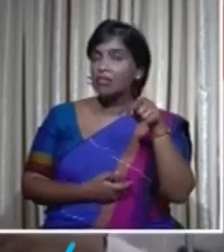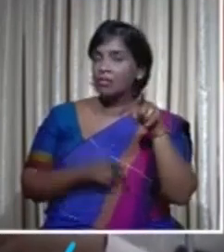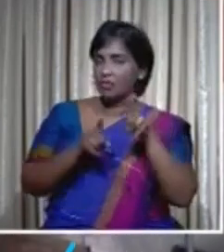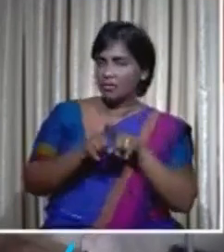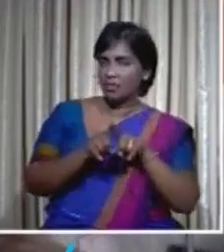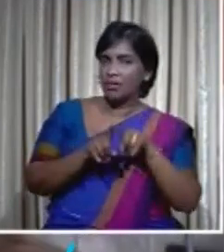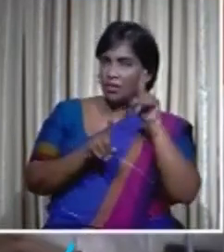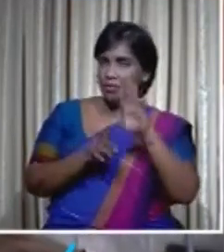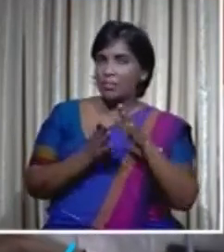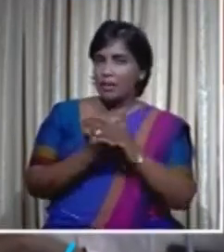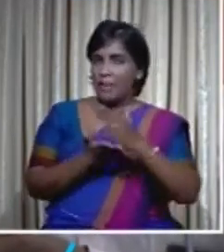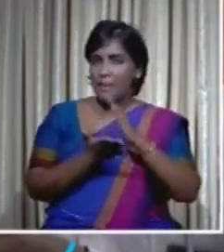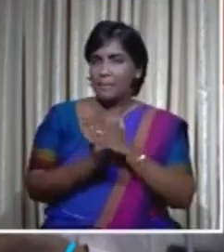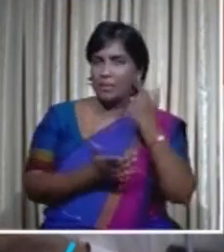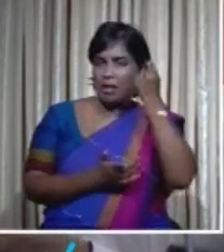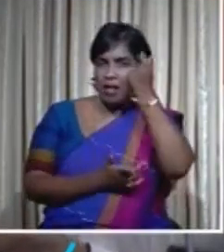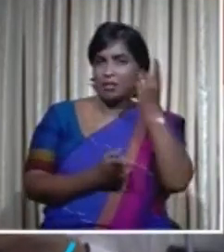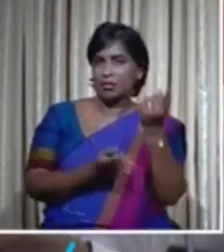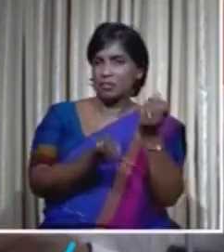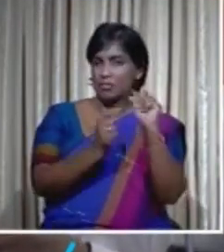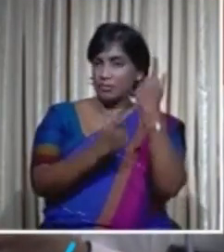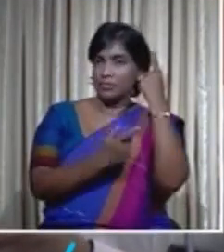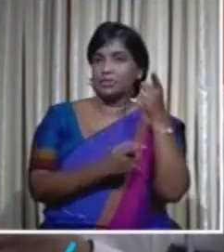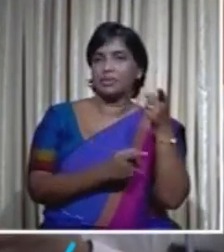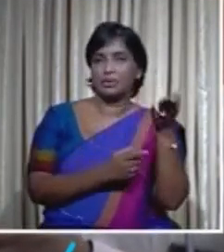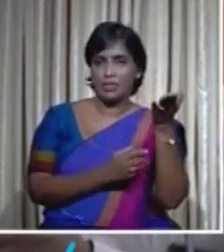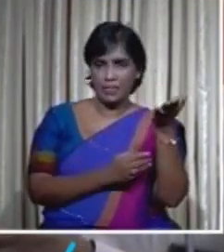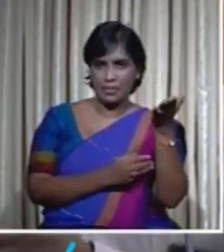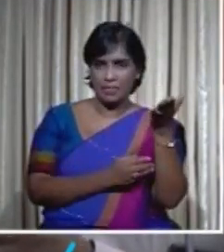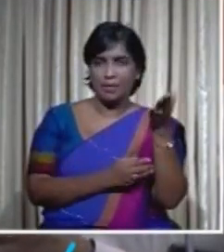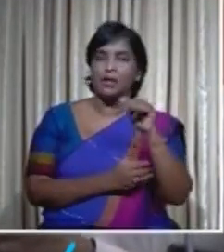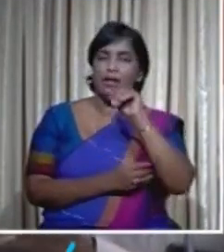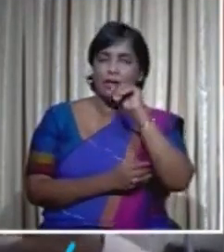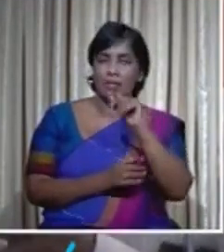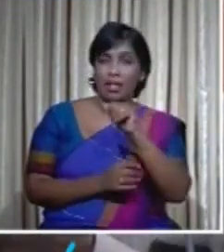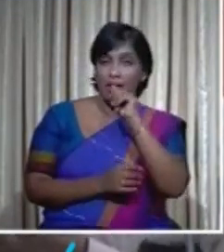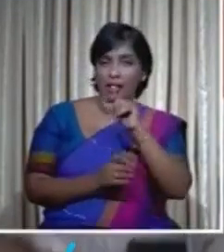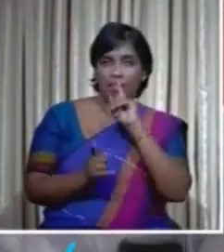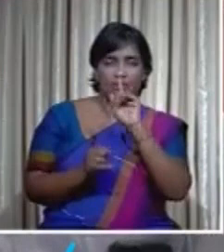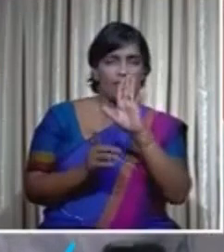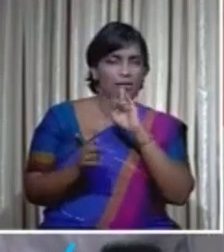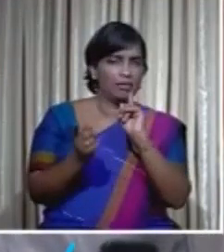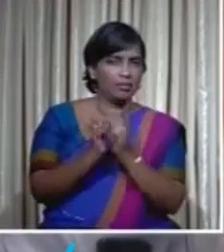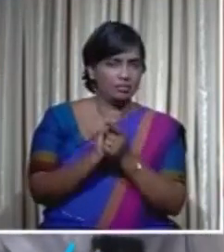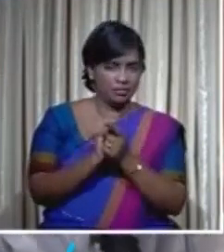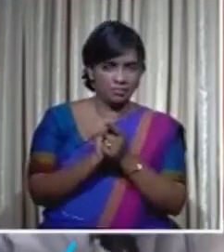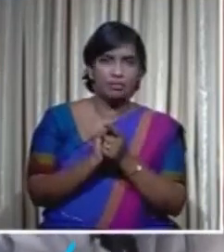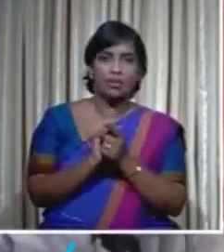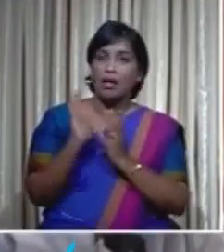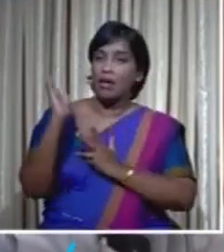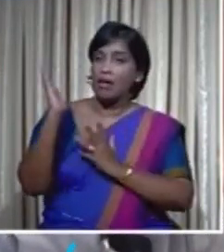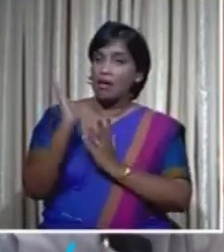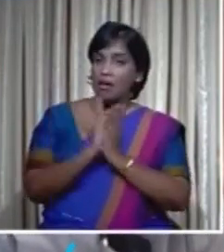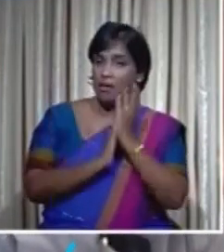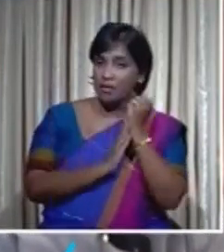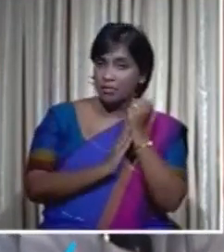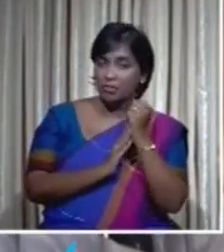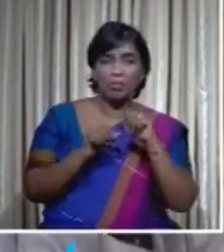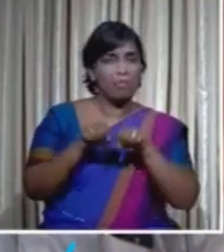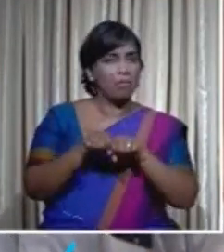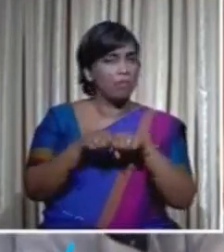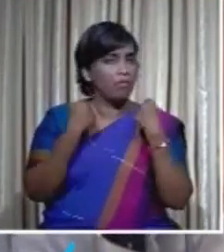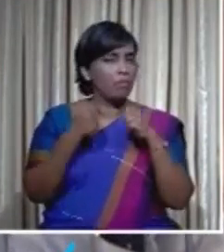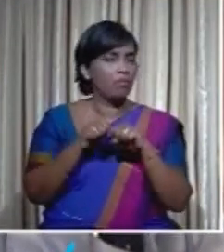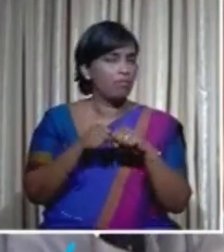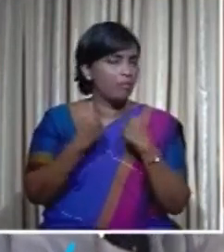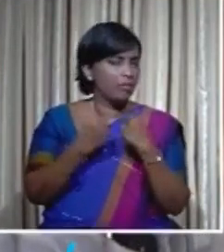போராட்டங்களை நீங்கள் நிராகரித்ததால், உண்மைகளை நீங்கள் மறைத்ததால், அவர்களுடைய உண்மையான உரிமை போராட்டங்கள் நிராகரிக்கப்பட்டதால் தமிழர்கள் ஆயுதம் ஏந்த